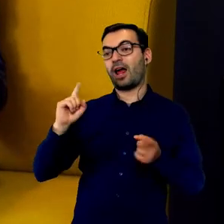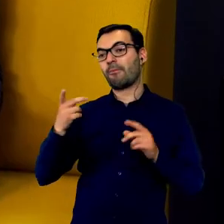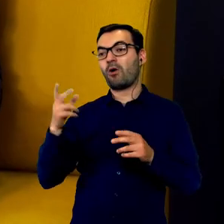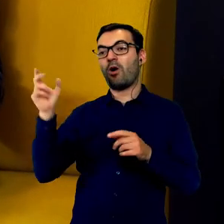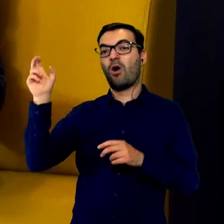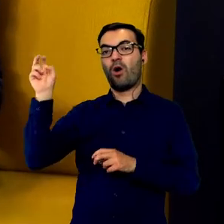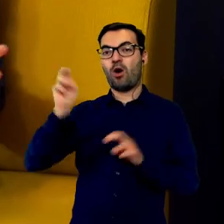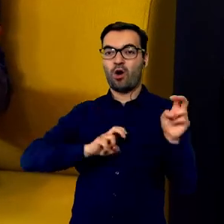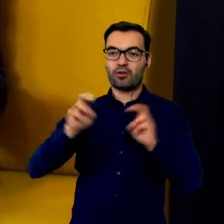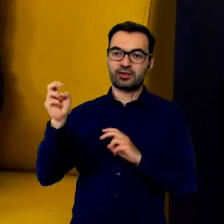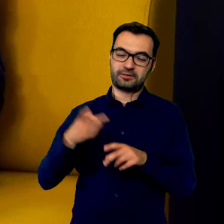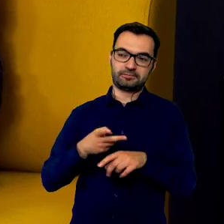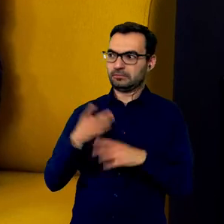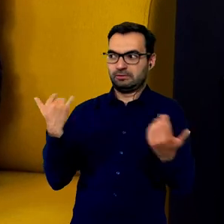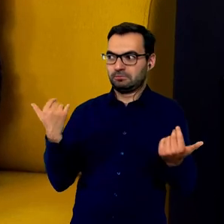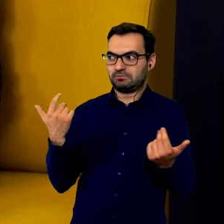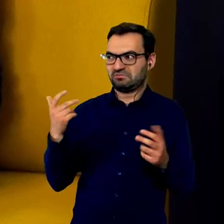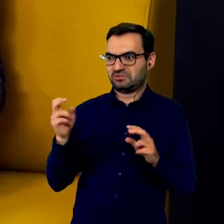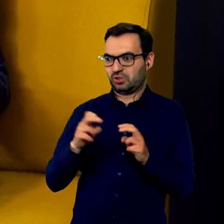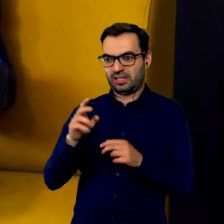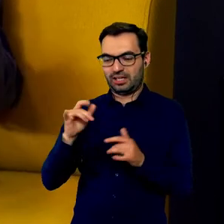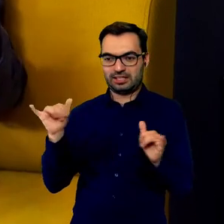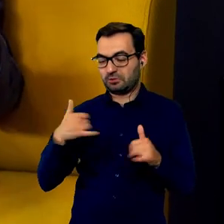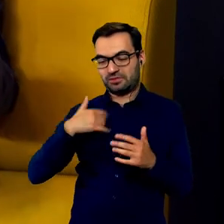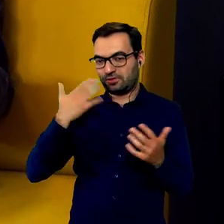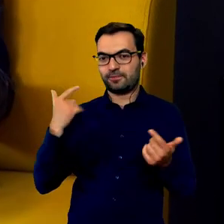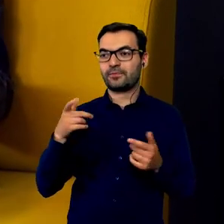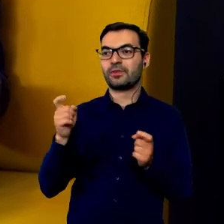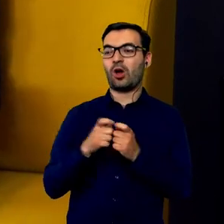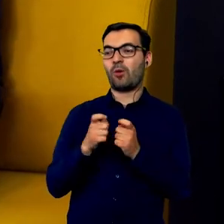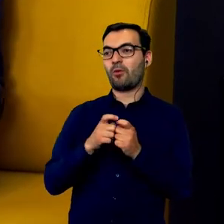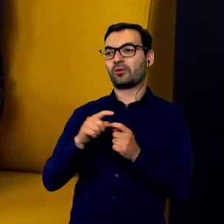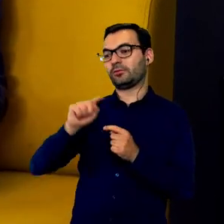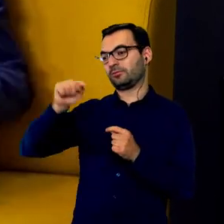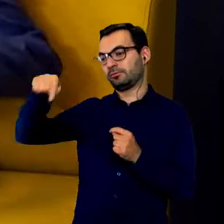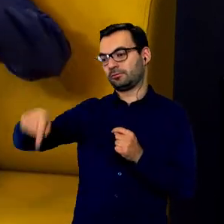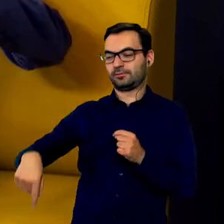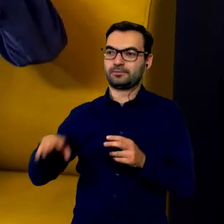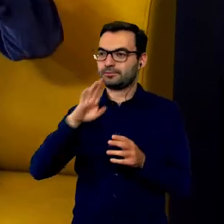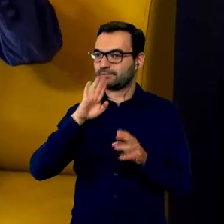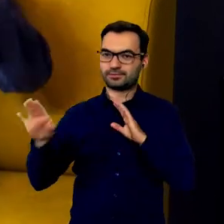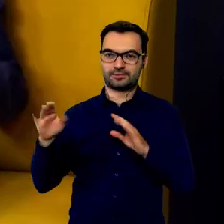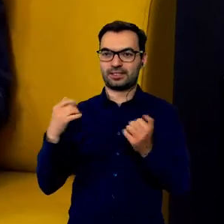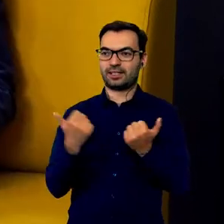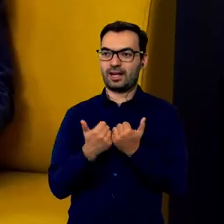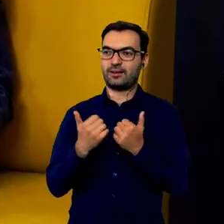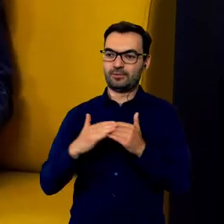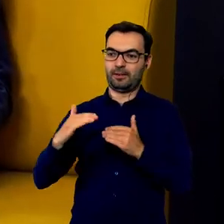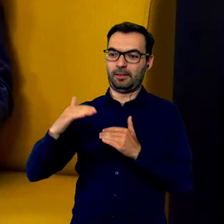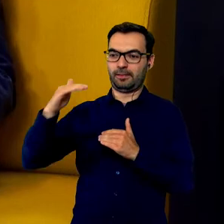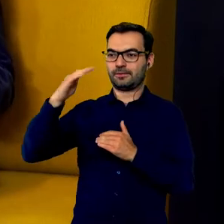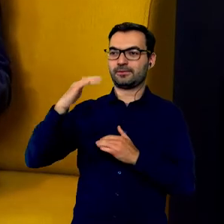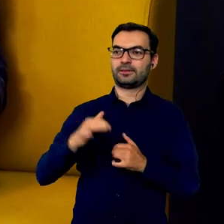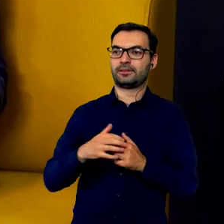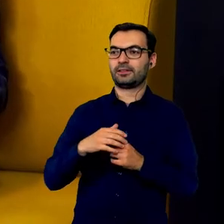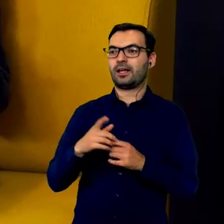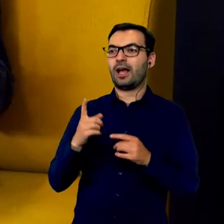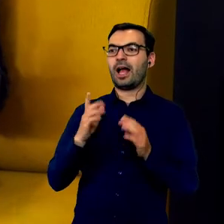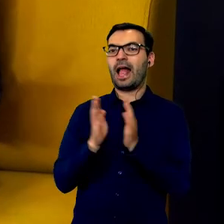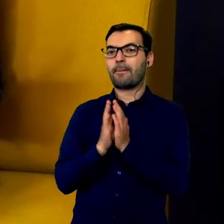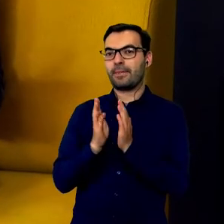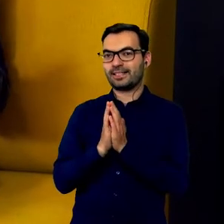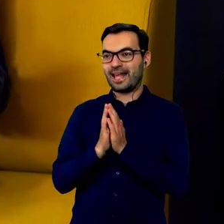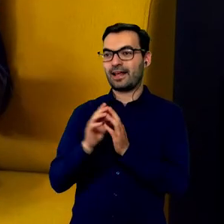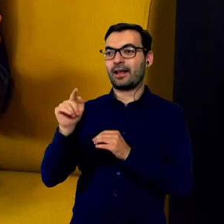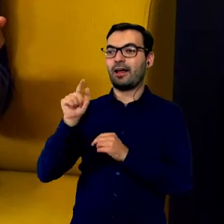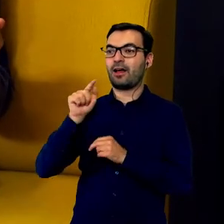hotelu, restauracji, nawet nie wiedziałam, tam jest hotel. Obok parę metrów w dół, jak w Krakowie, bo to się nabudowuje, kaplica, a